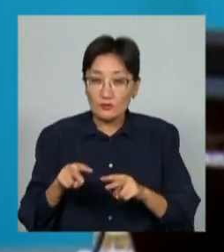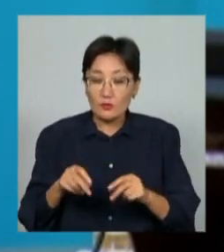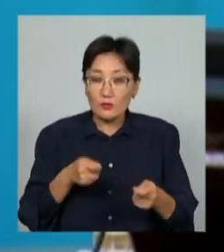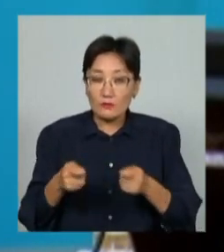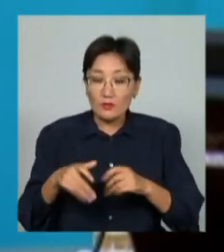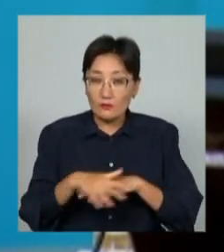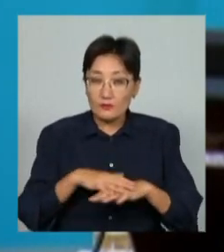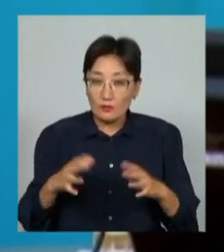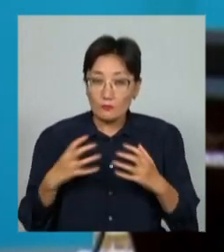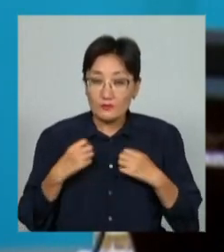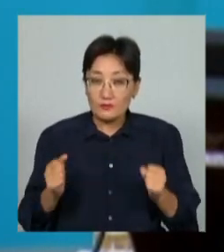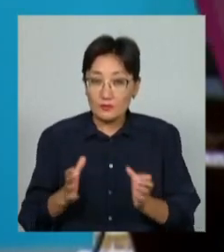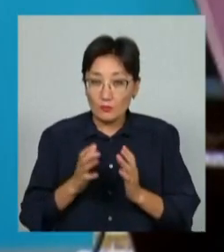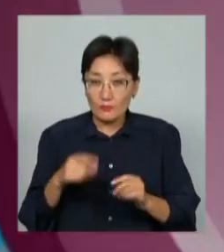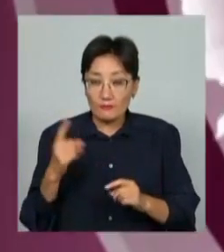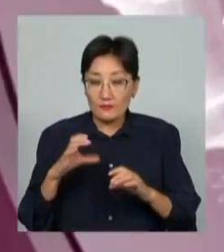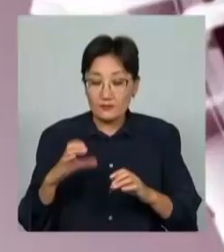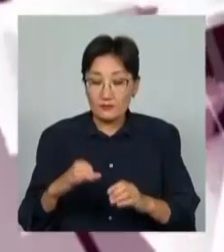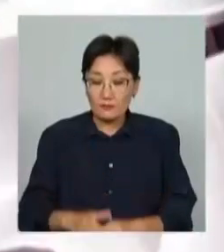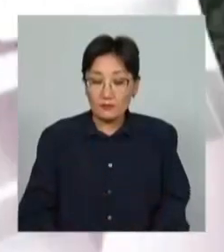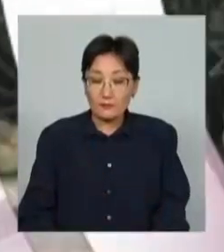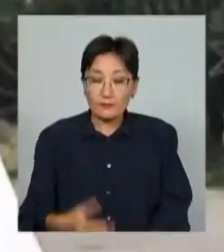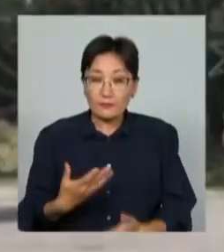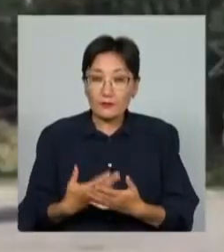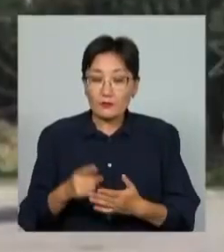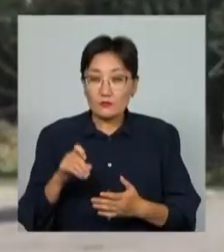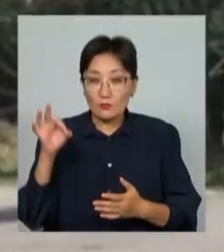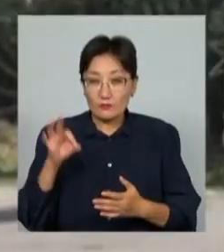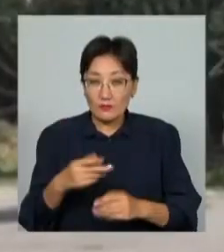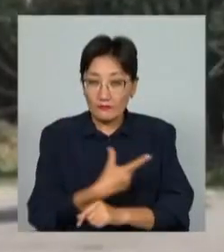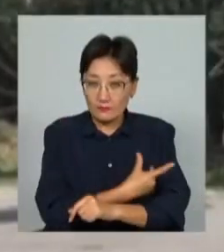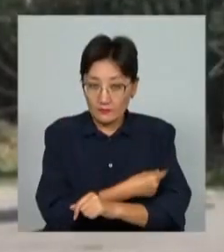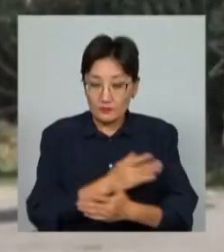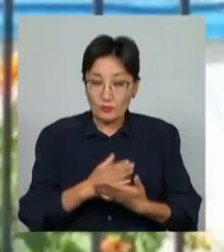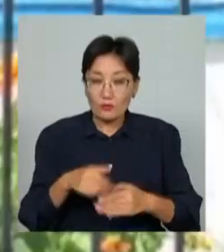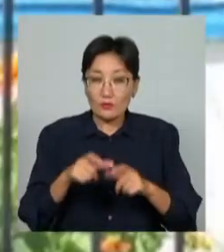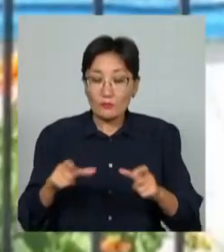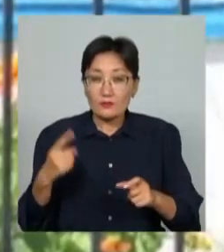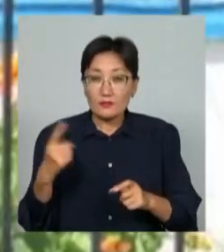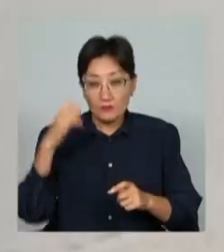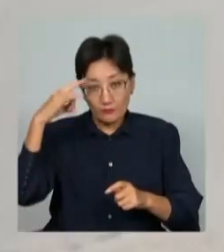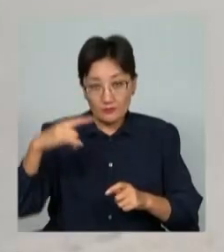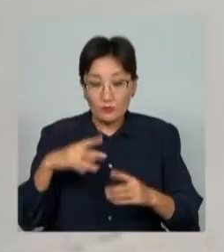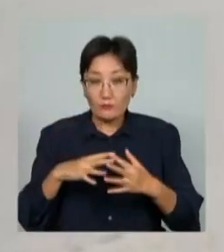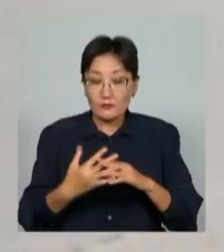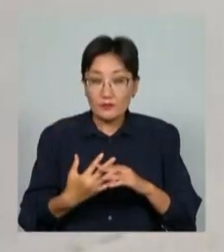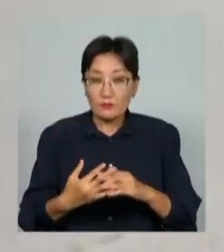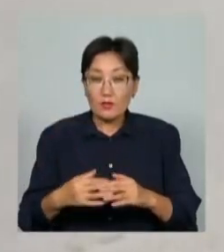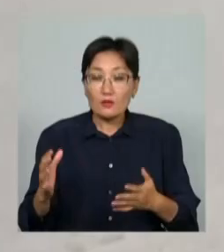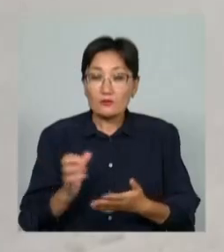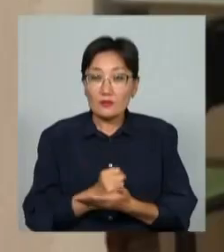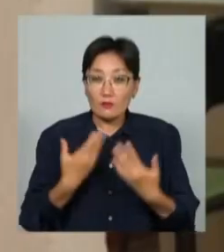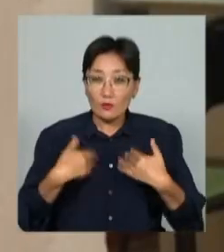Управлением общественного здоровья с 1 сентября. Почти 100% вакцинированных. Жители одного из казахстанских поселков